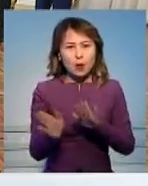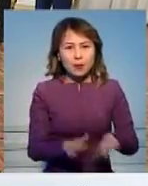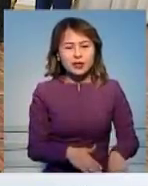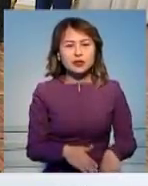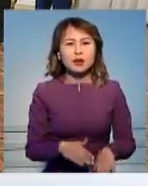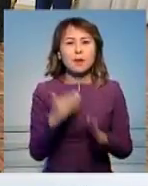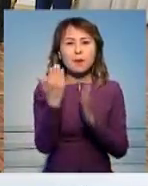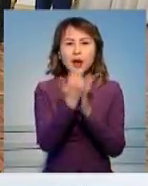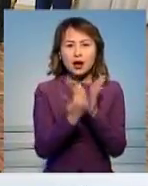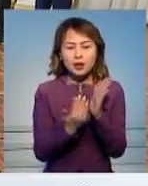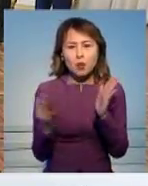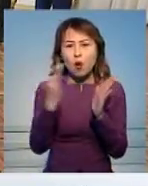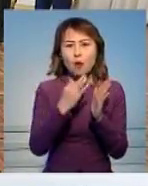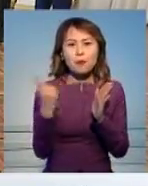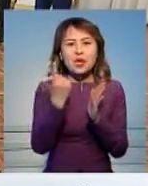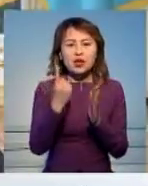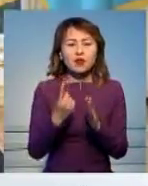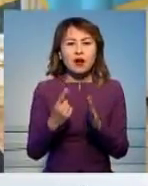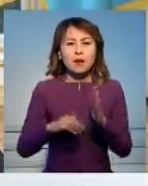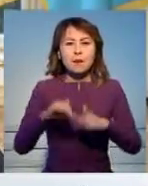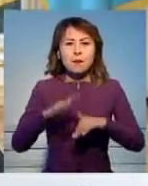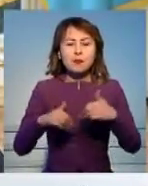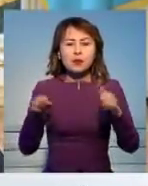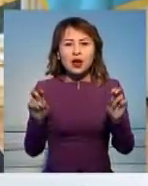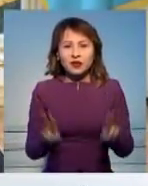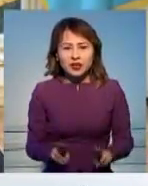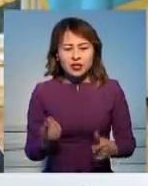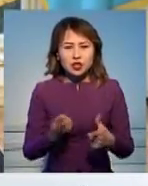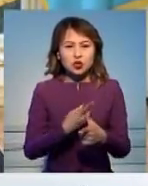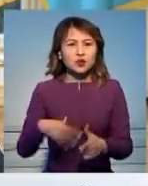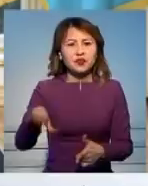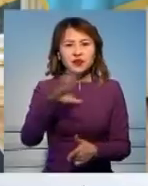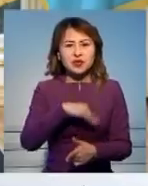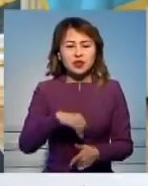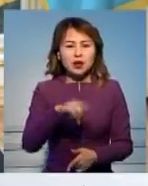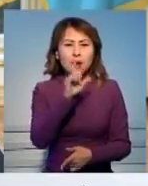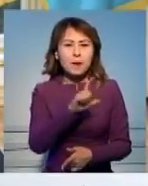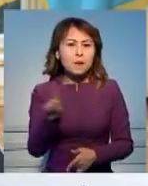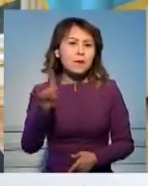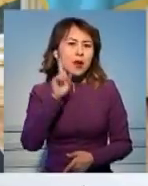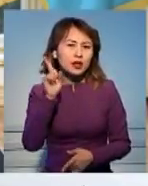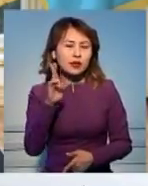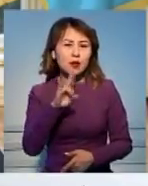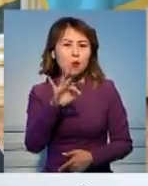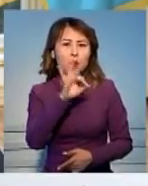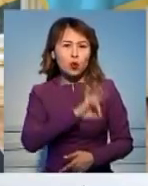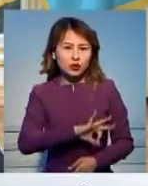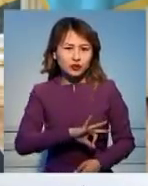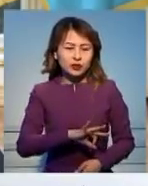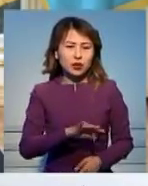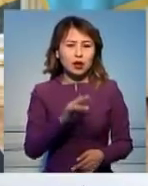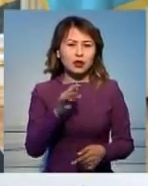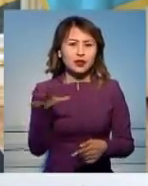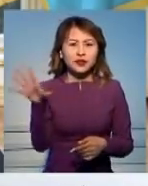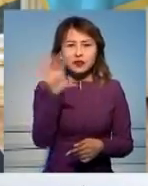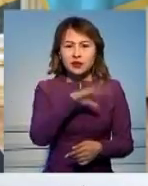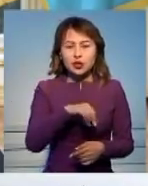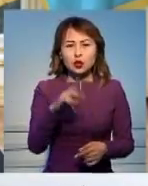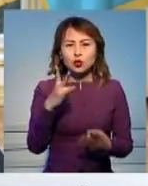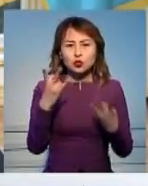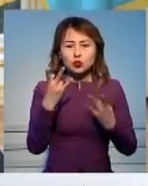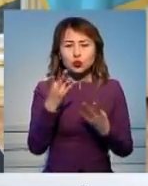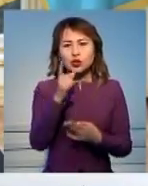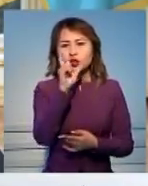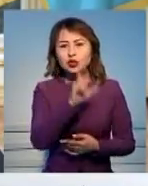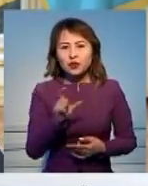программу «Первую профессию для всех молодых людей», этим надо пользоваться. То есть сегодня нужен человек,